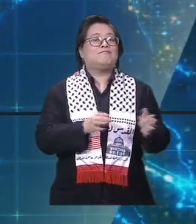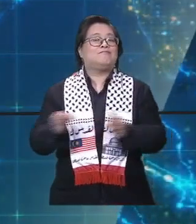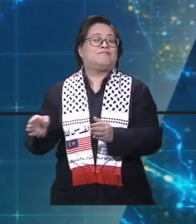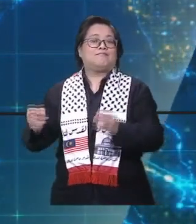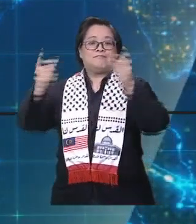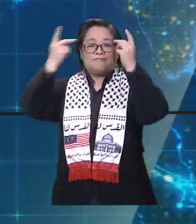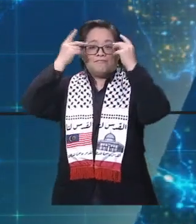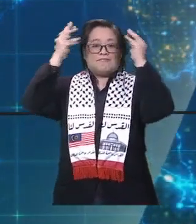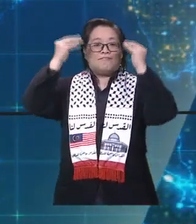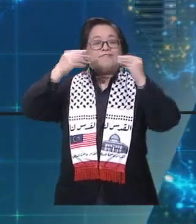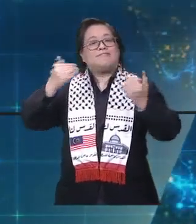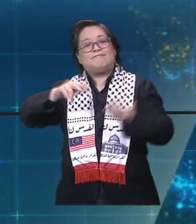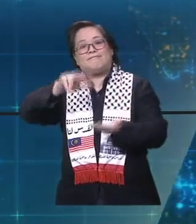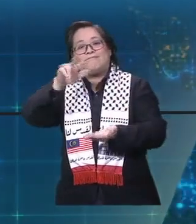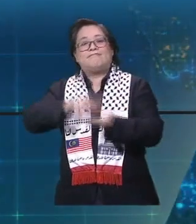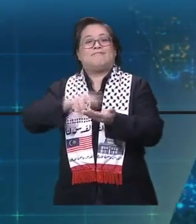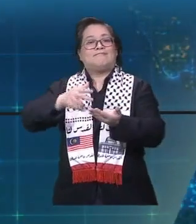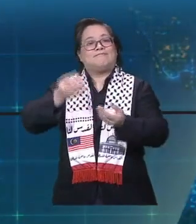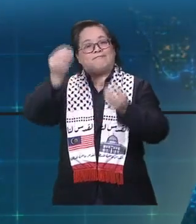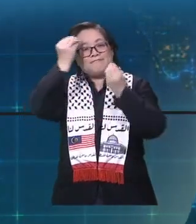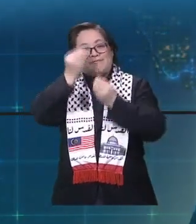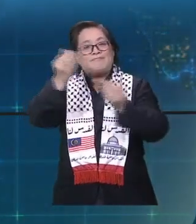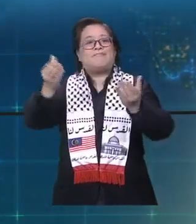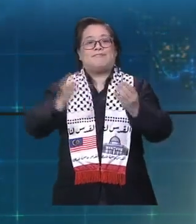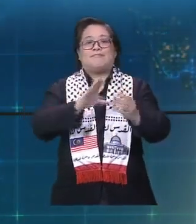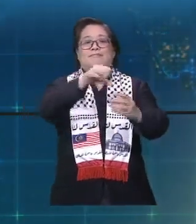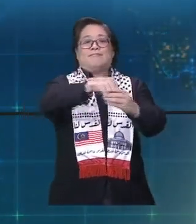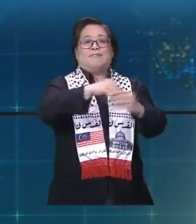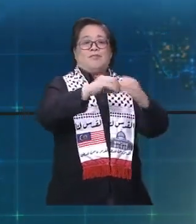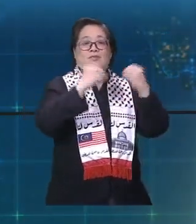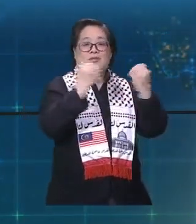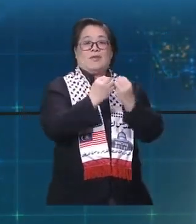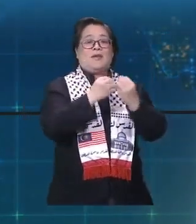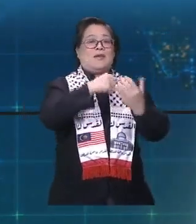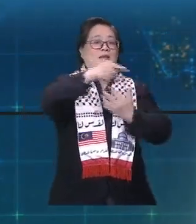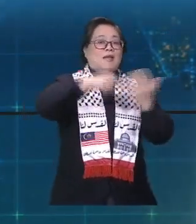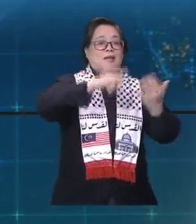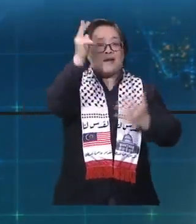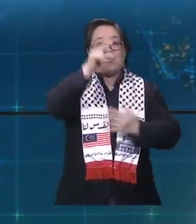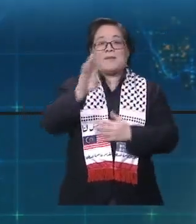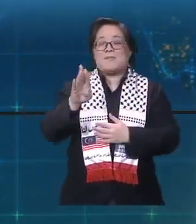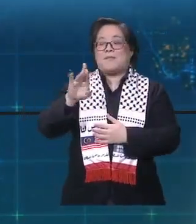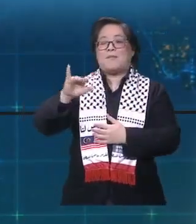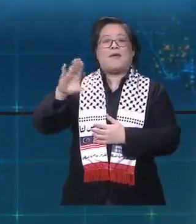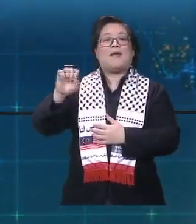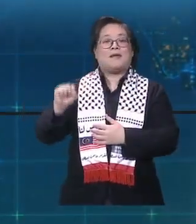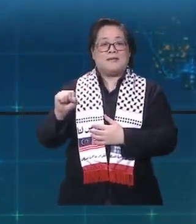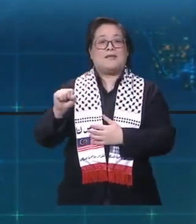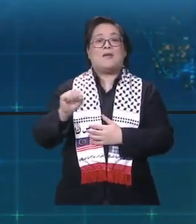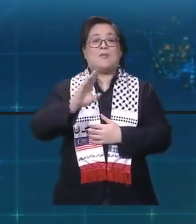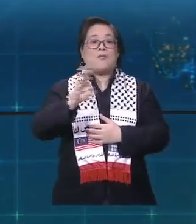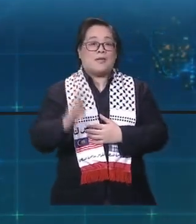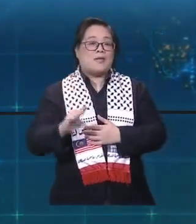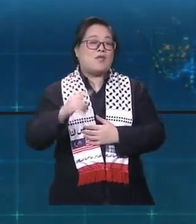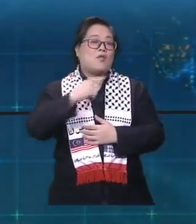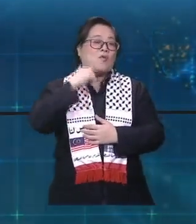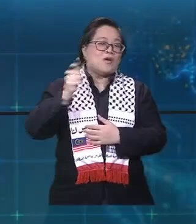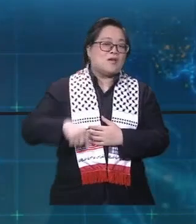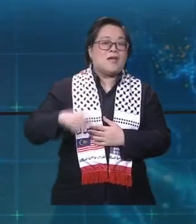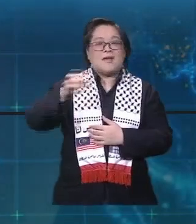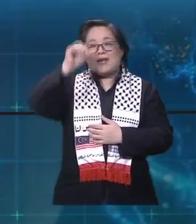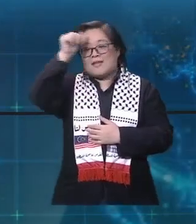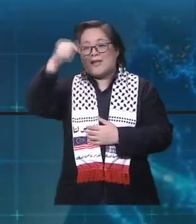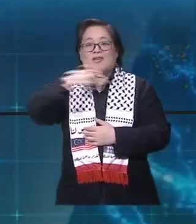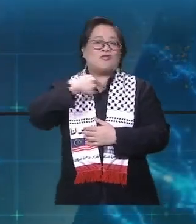Dalam perkembangan lain, Perdana Menteri hari ini mengesahkan telah menyatakan hasrat menyertai organisasi antara kerajaan iaitu BRICS yang meliputi Brazil,